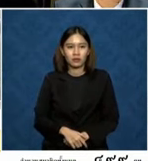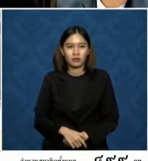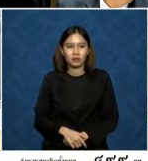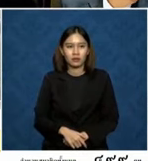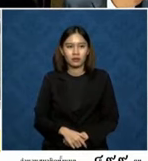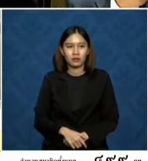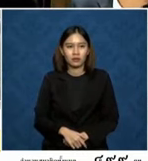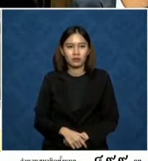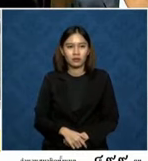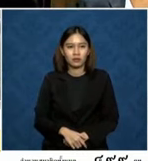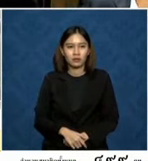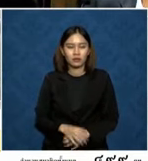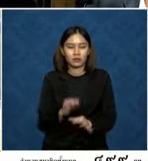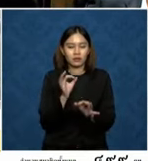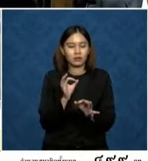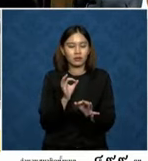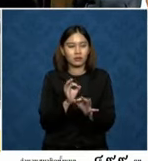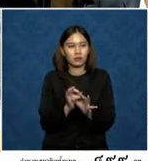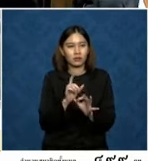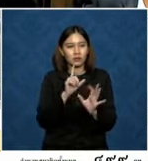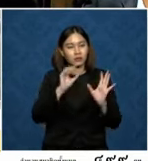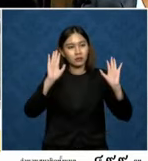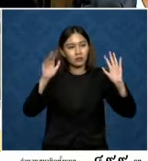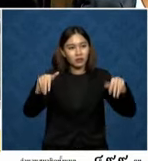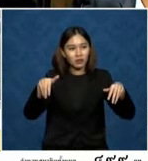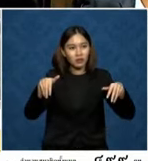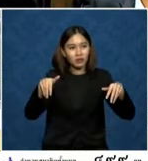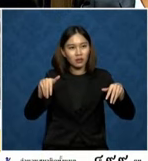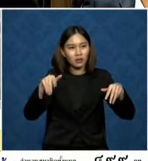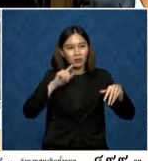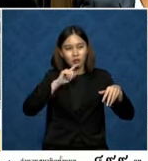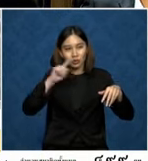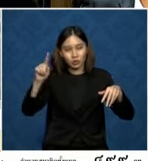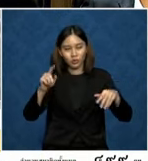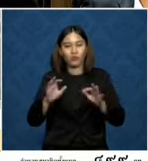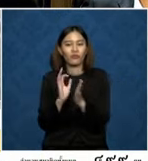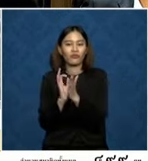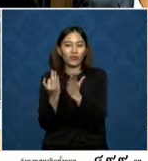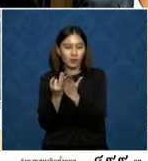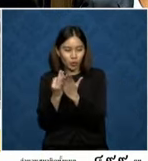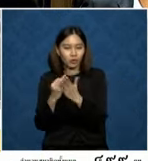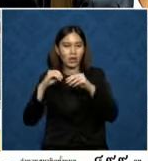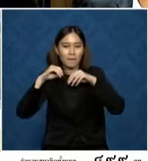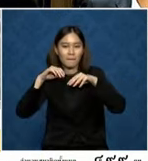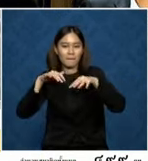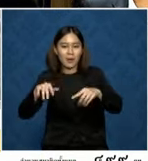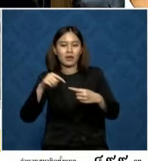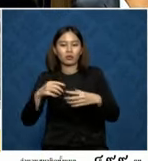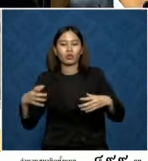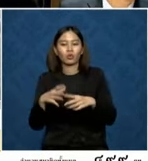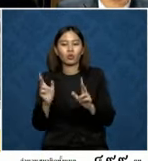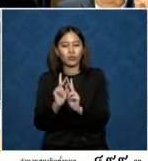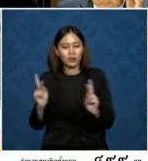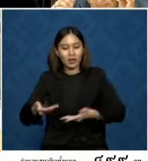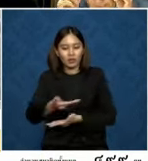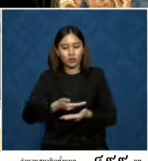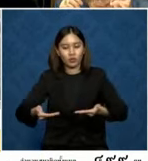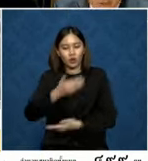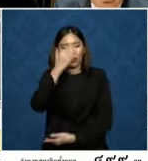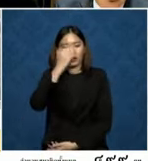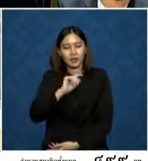ลุงชัยได้ร้องผ่านสายไหมต้องรอดแล้วมานำเข้าคณะกรรมาธิการเพราะ